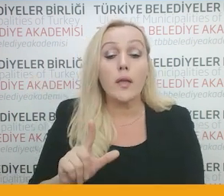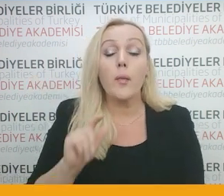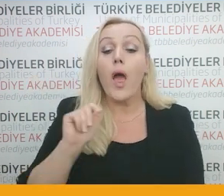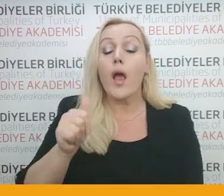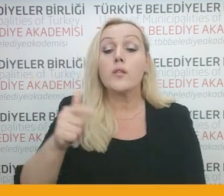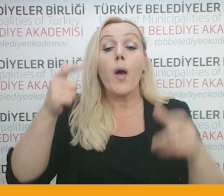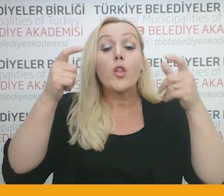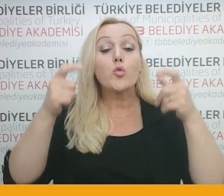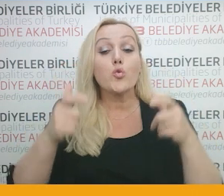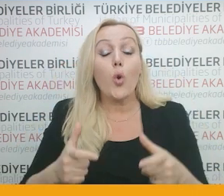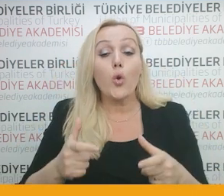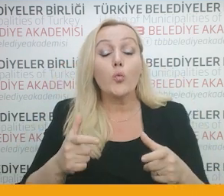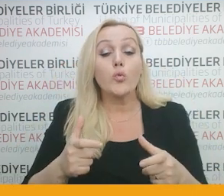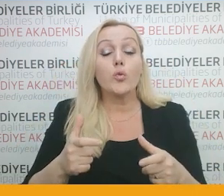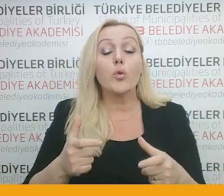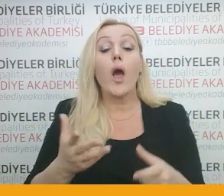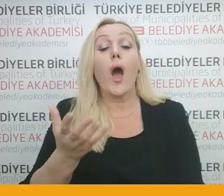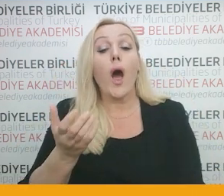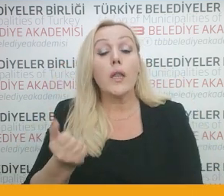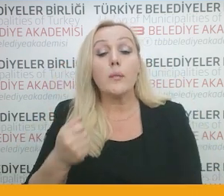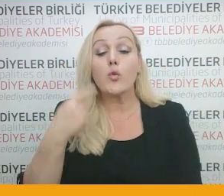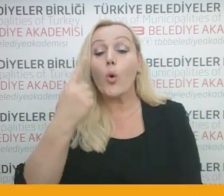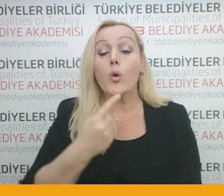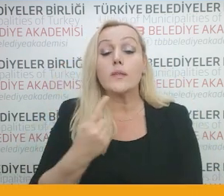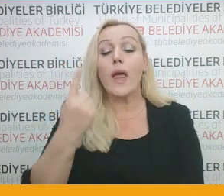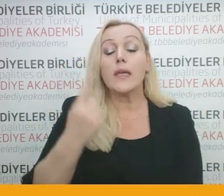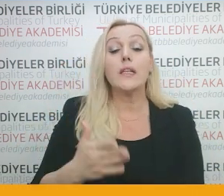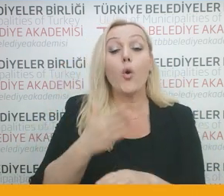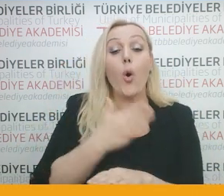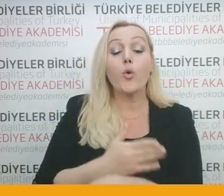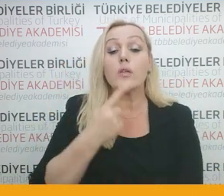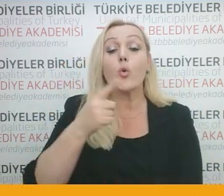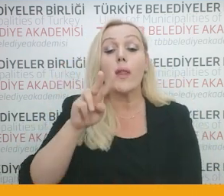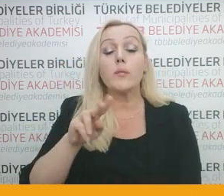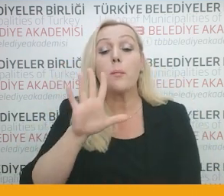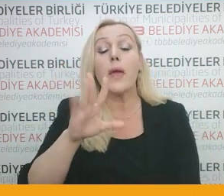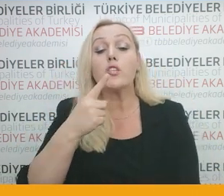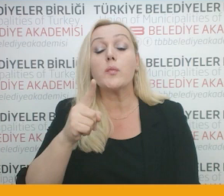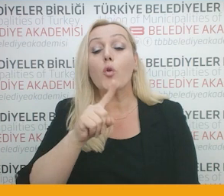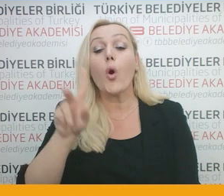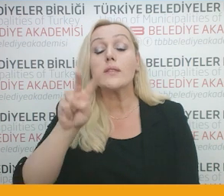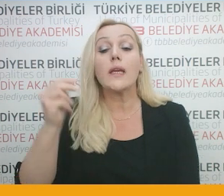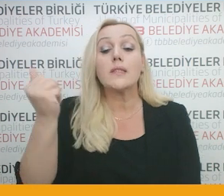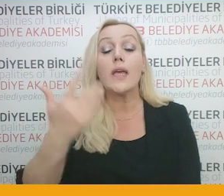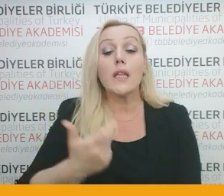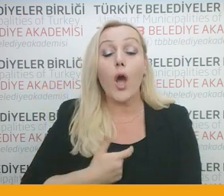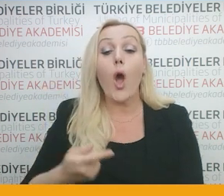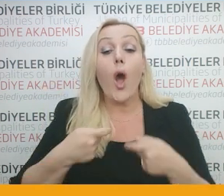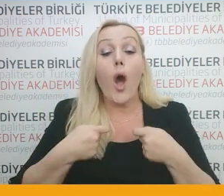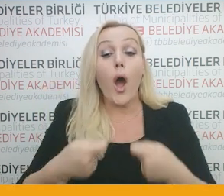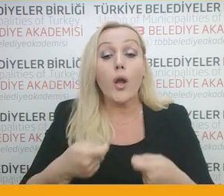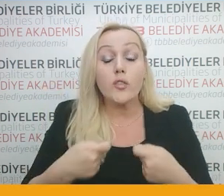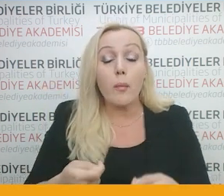zaman sorumluluk üstlenebiliriz. Bu yüzden en başta söylediğim gibi 5018 sayılı kanun, harcama belgeleri yönetmeliği, bütçe